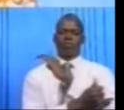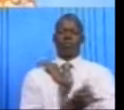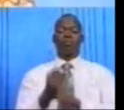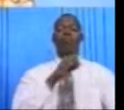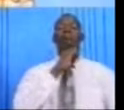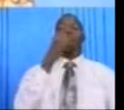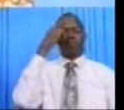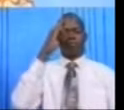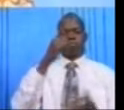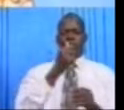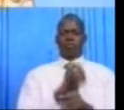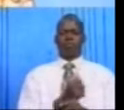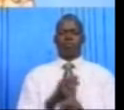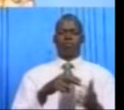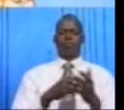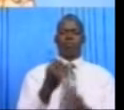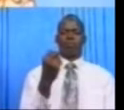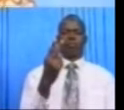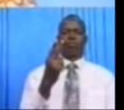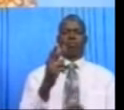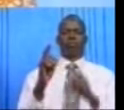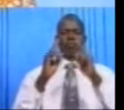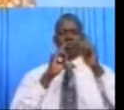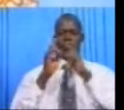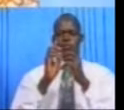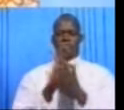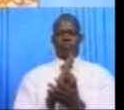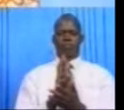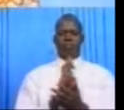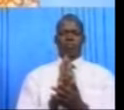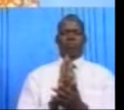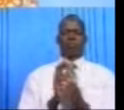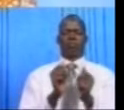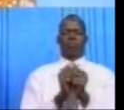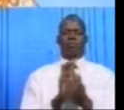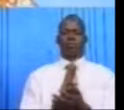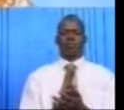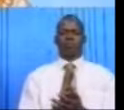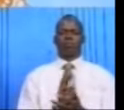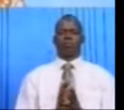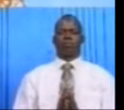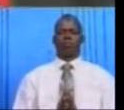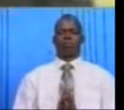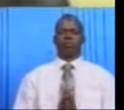rien que pour l'année 2012. Les échos de cette audience accordée au palais de Kossiam avec Boukari Ouedraogo.